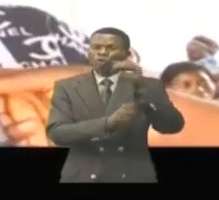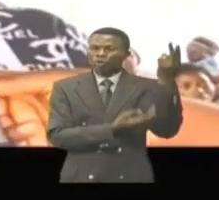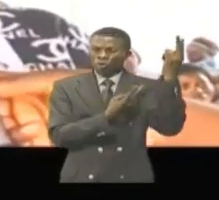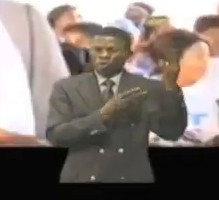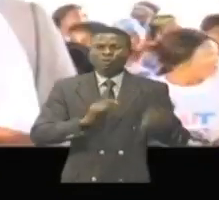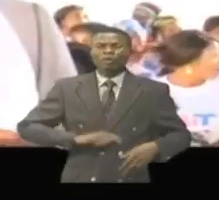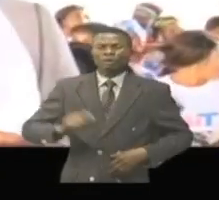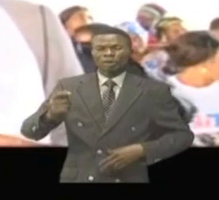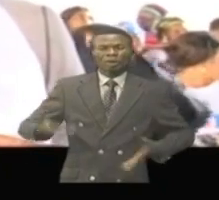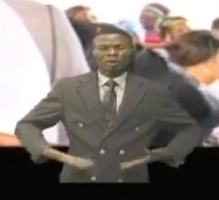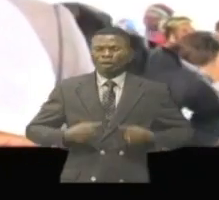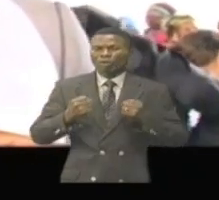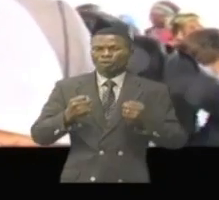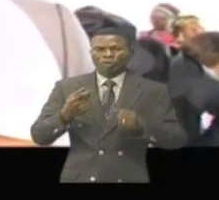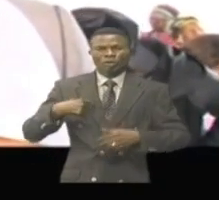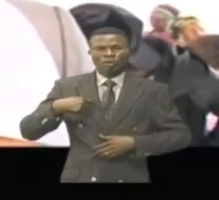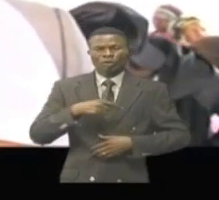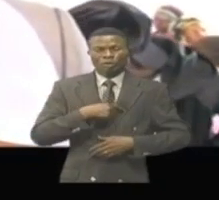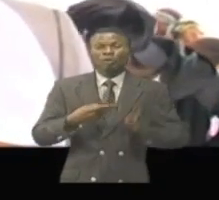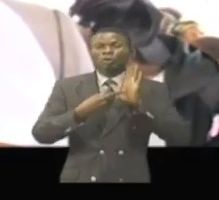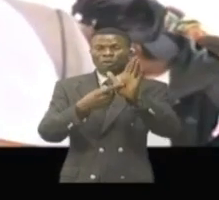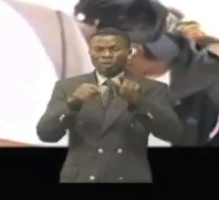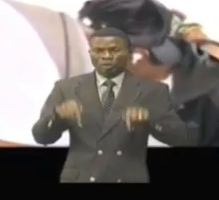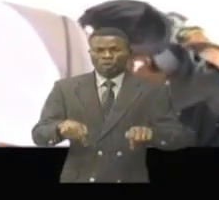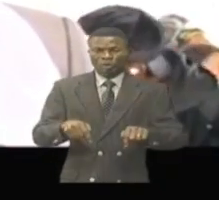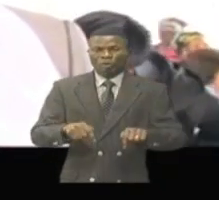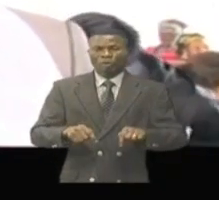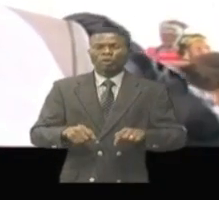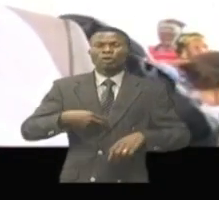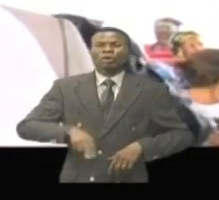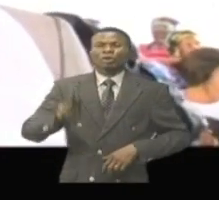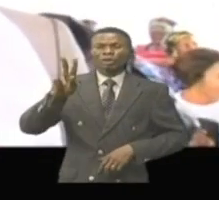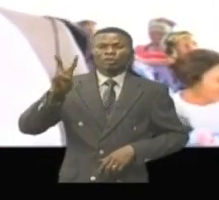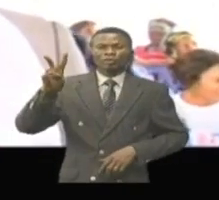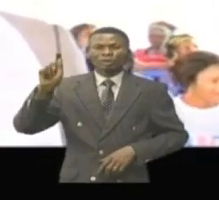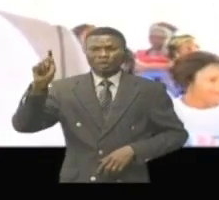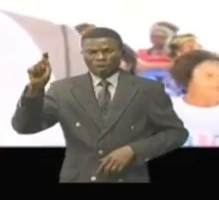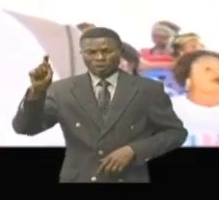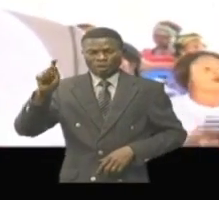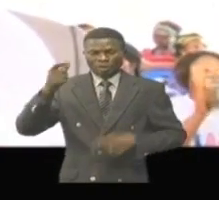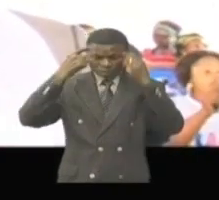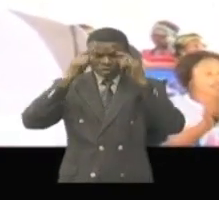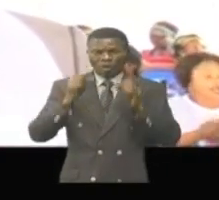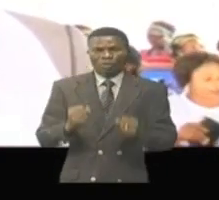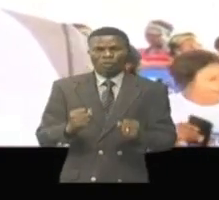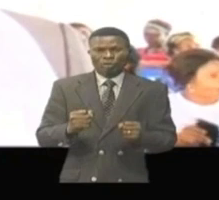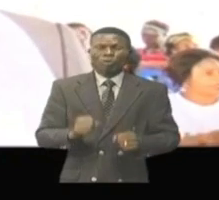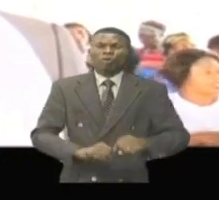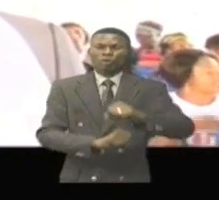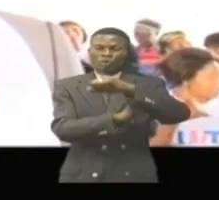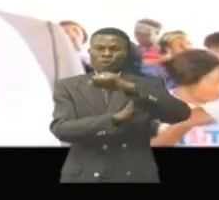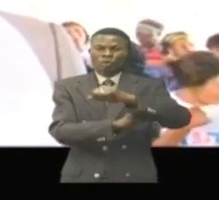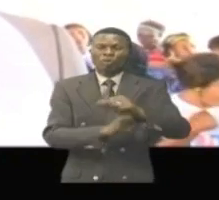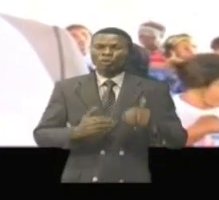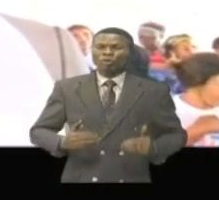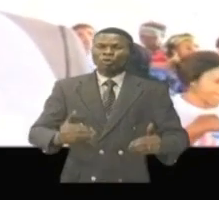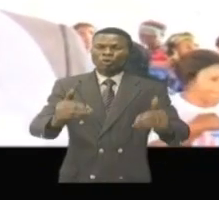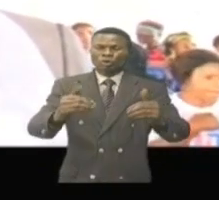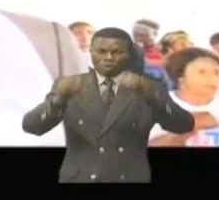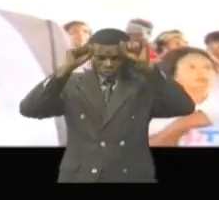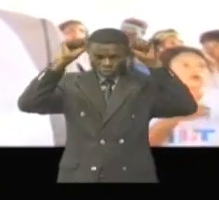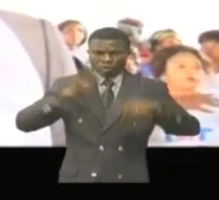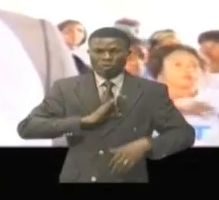joie. Aujourd'hui, ça prouve à suffisance que l'UVT est vraiment déterminé à soutenir et accompagner le chef de